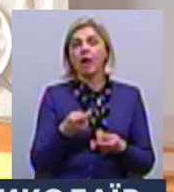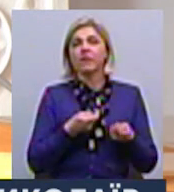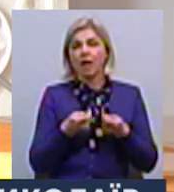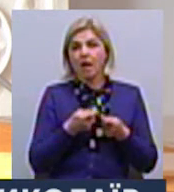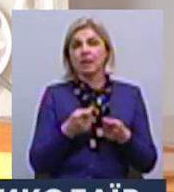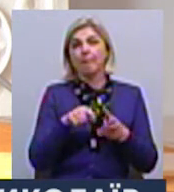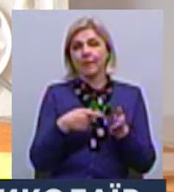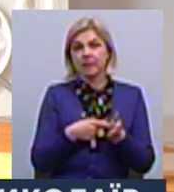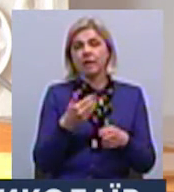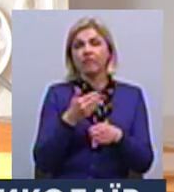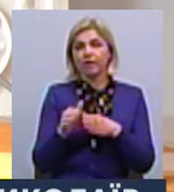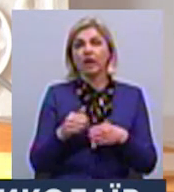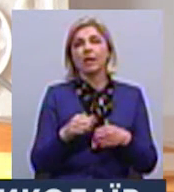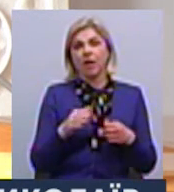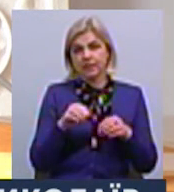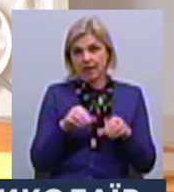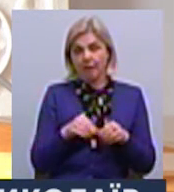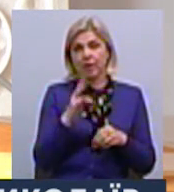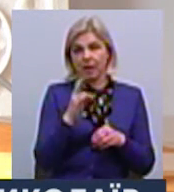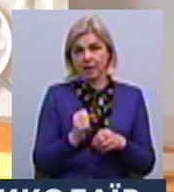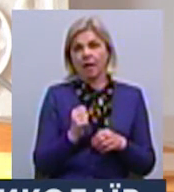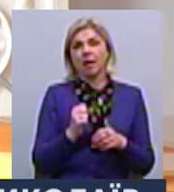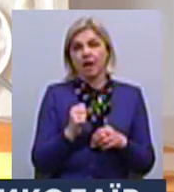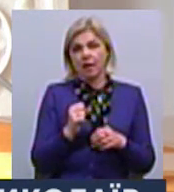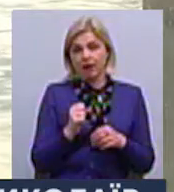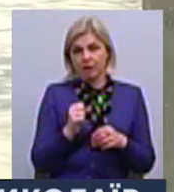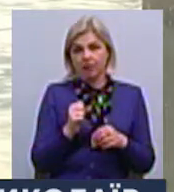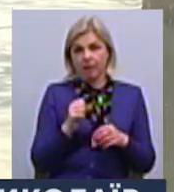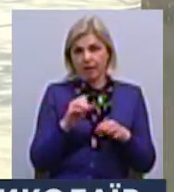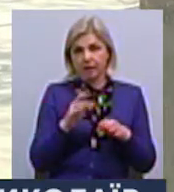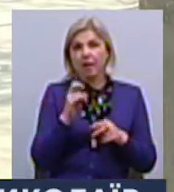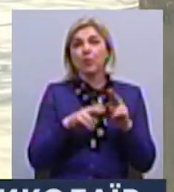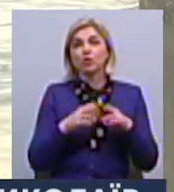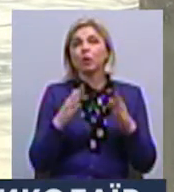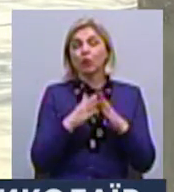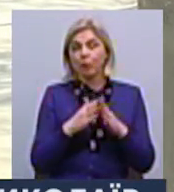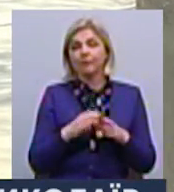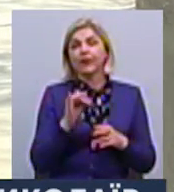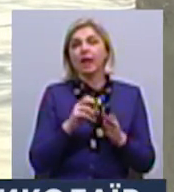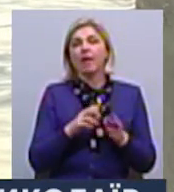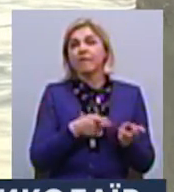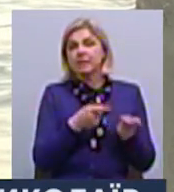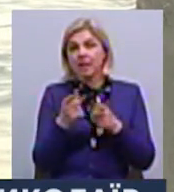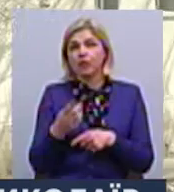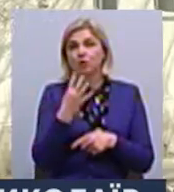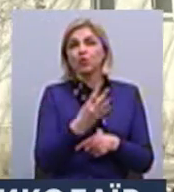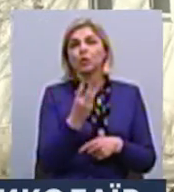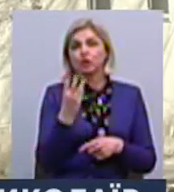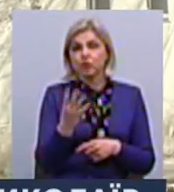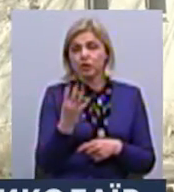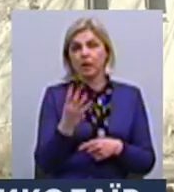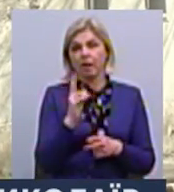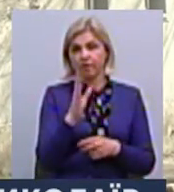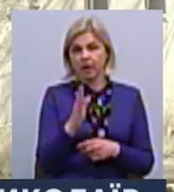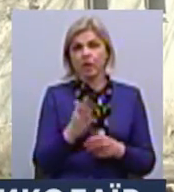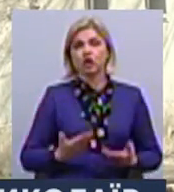для будівництва об'єктів біля наших будинків, порушуючи наші права. Йдеться про відселення з 44 квартир. Житлові